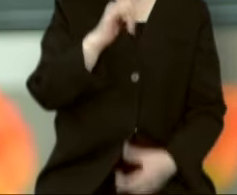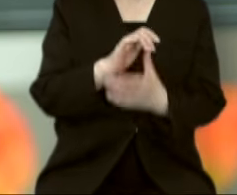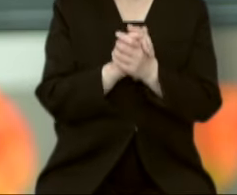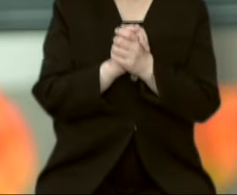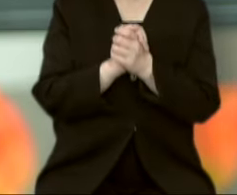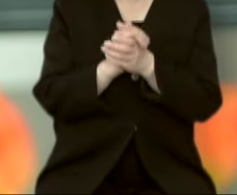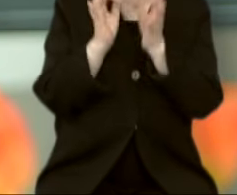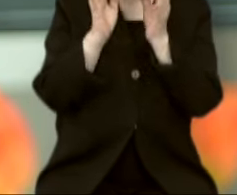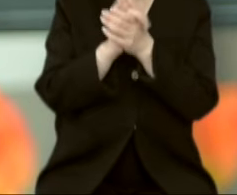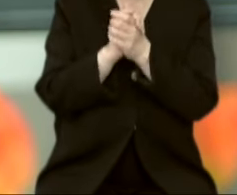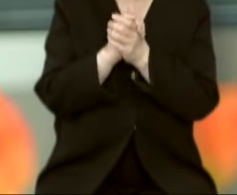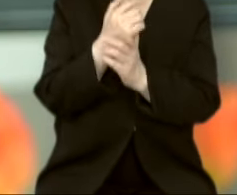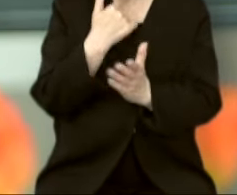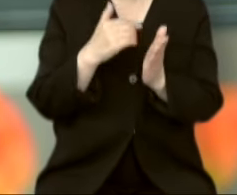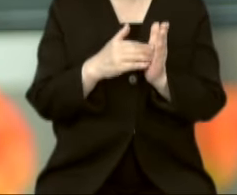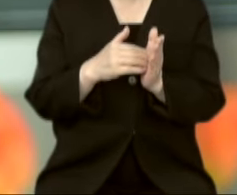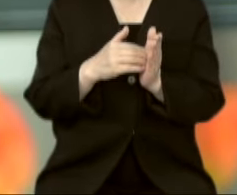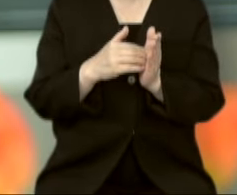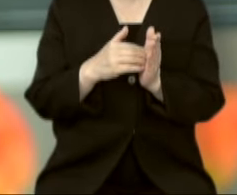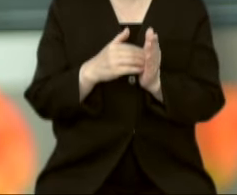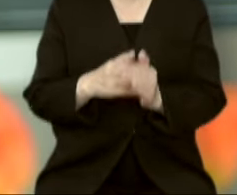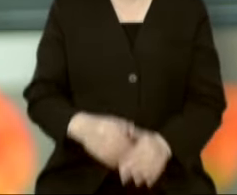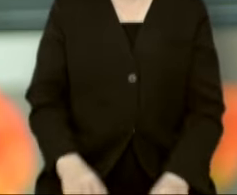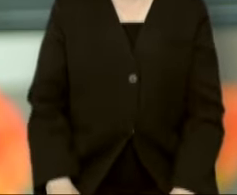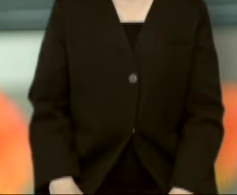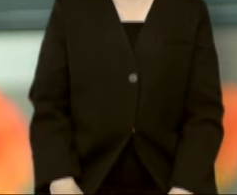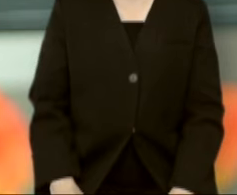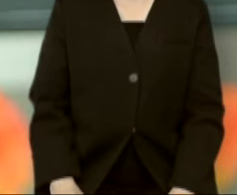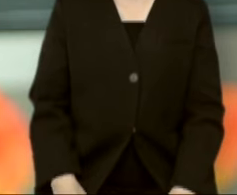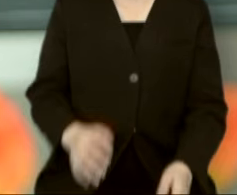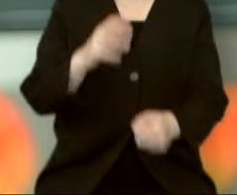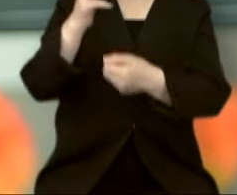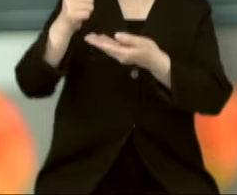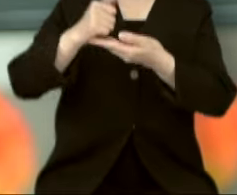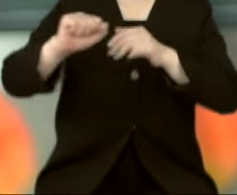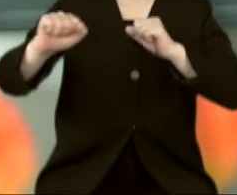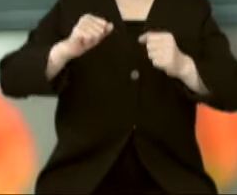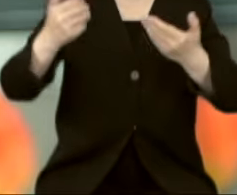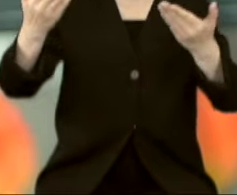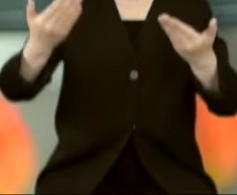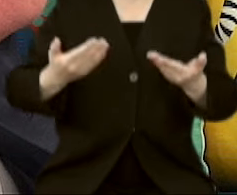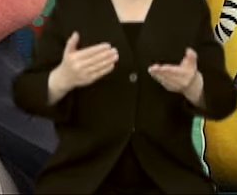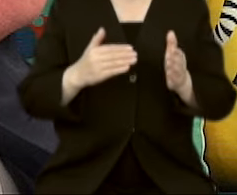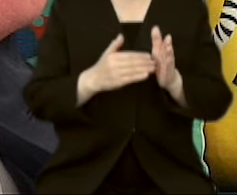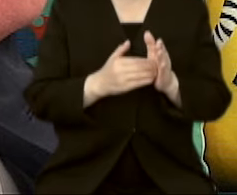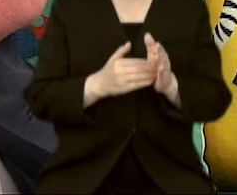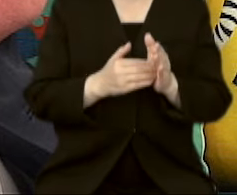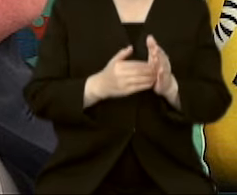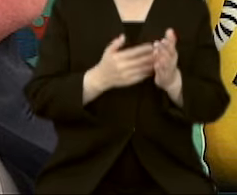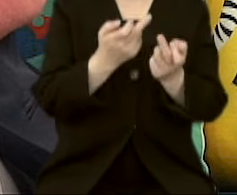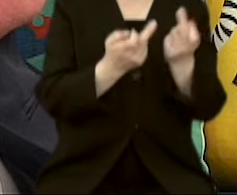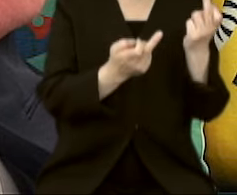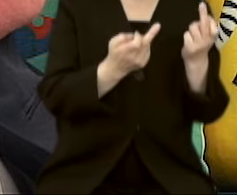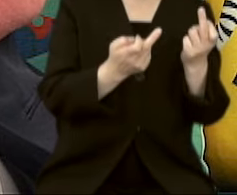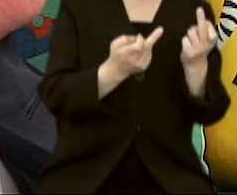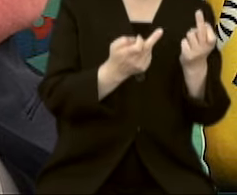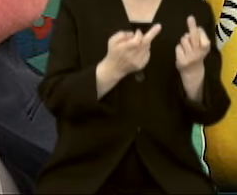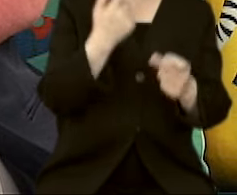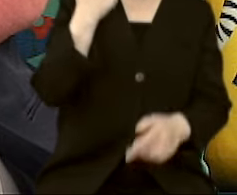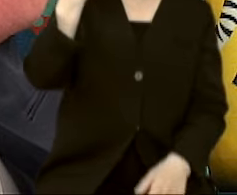너무 간절하니까. 네. 예, 그래서 기도를 했는데 정말 하나님께서 놀랍게 역사하셔서 네. 그러니까 형제들이